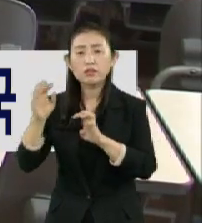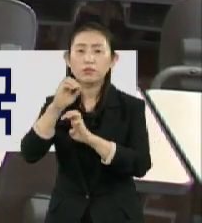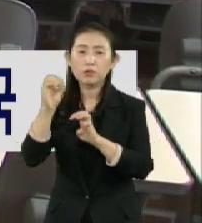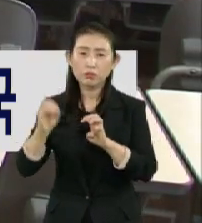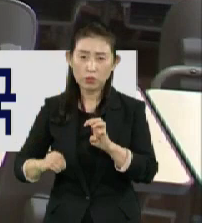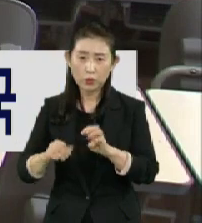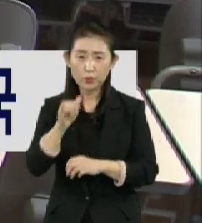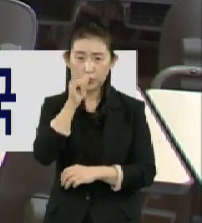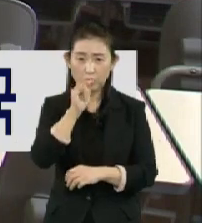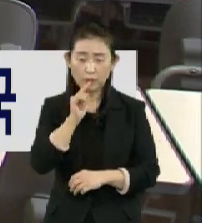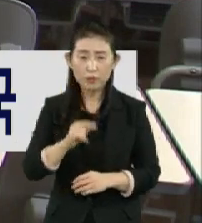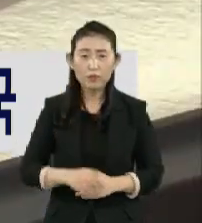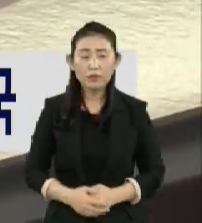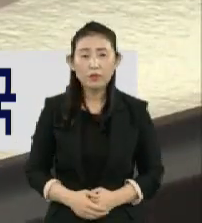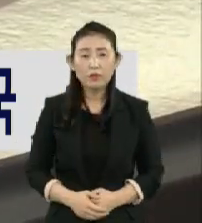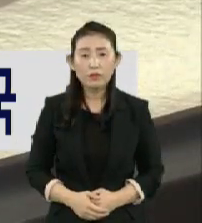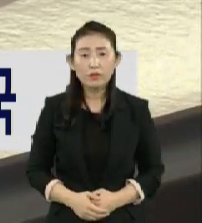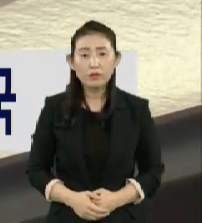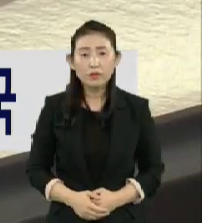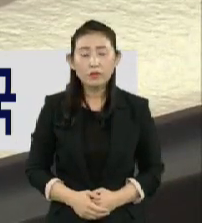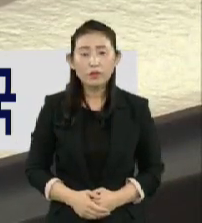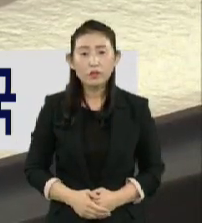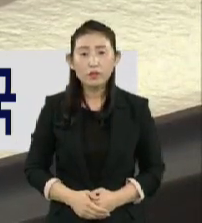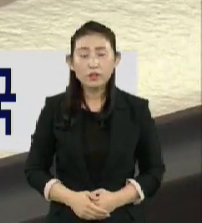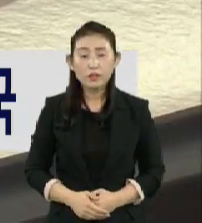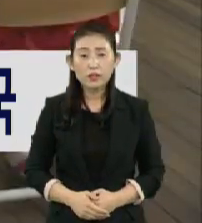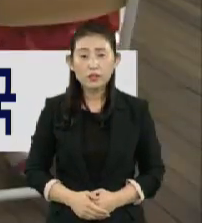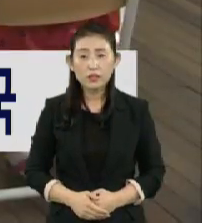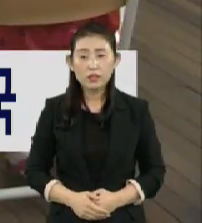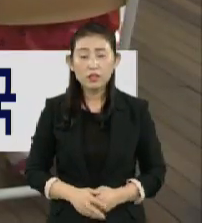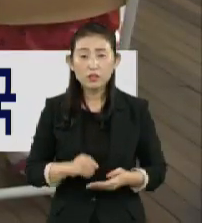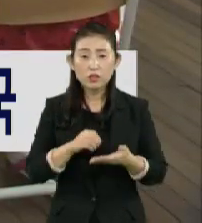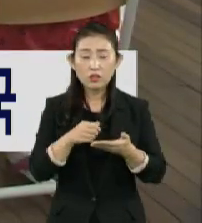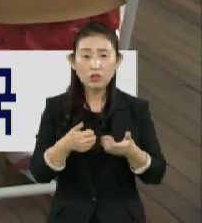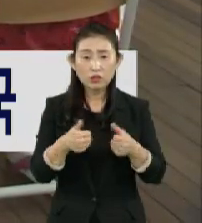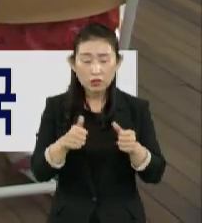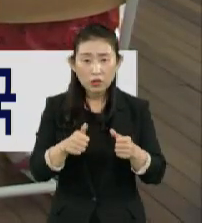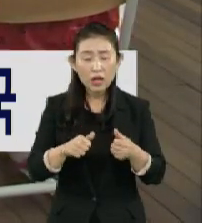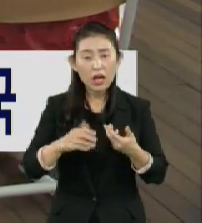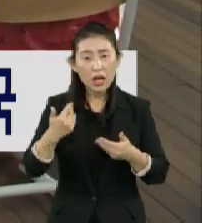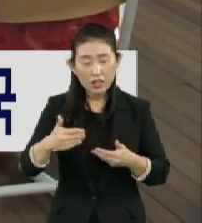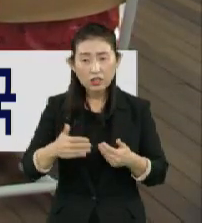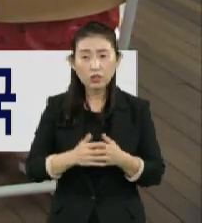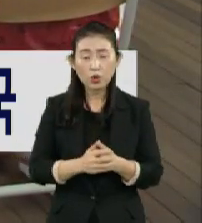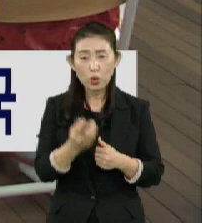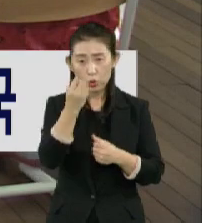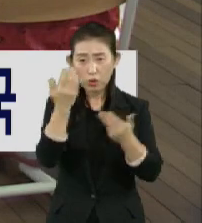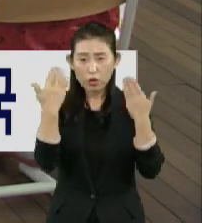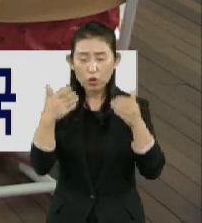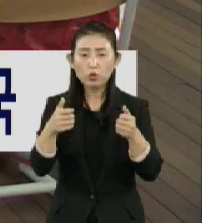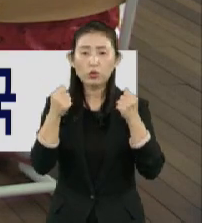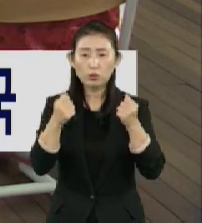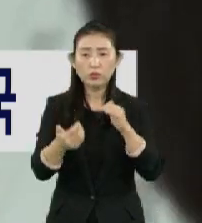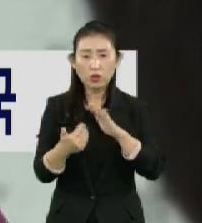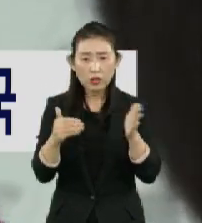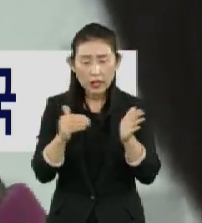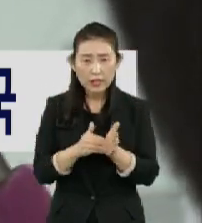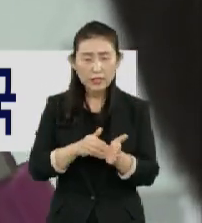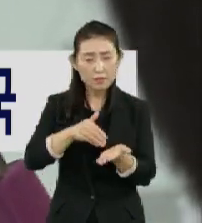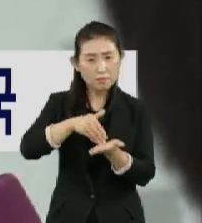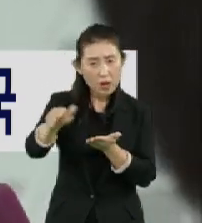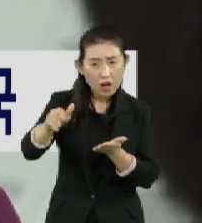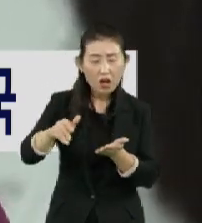중고등학생도 30%가량 된다고 밝혔습니다. 강 의원은 미등록 이주아동은 고등학교 졸업 때까지 단속과